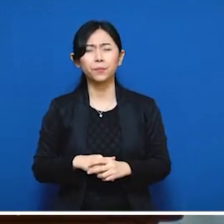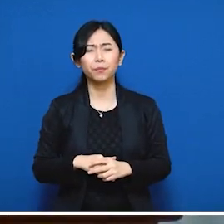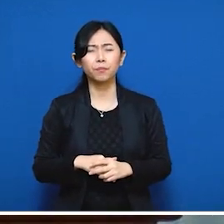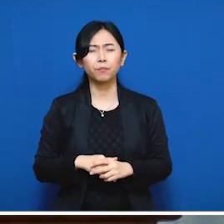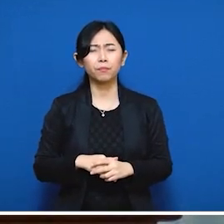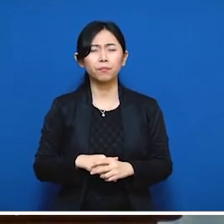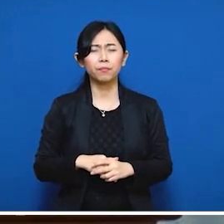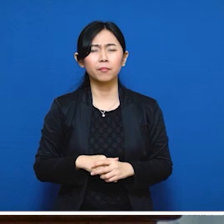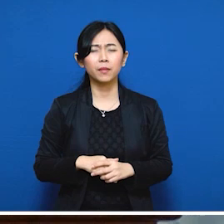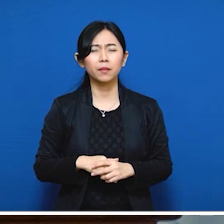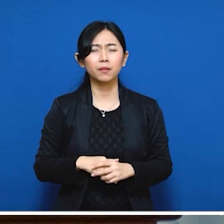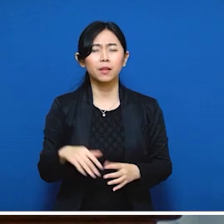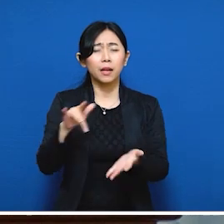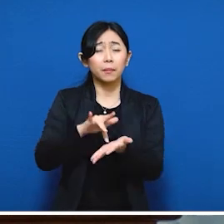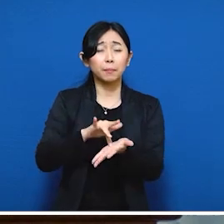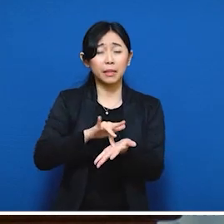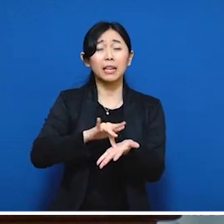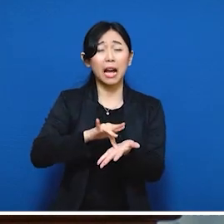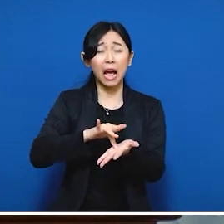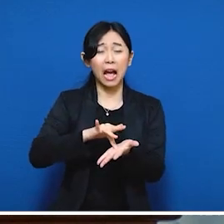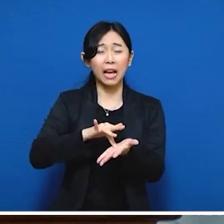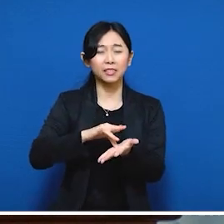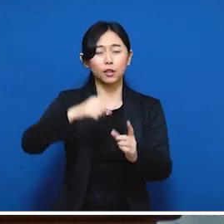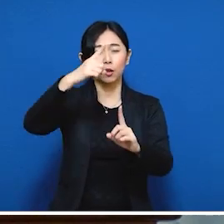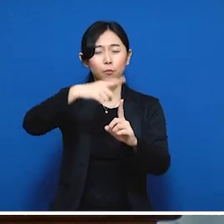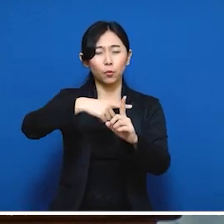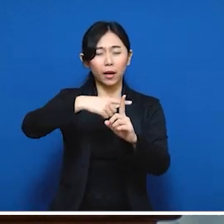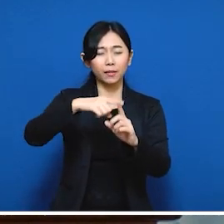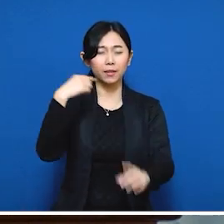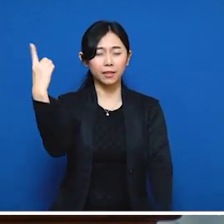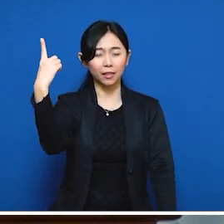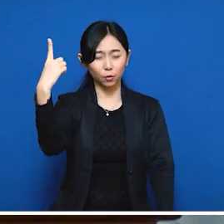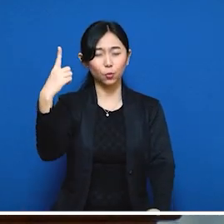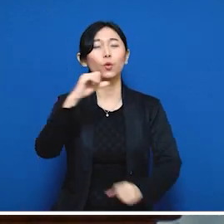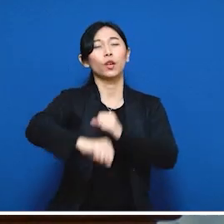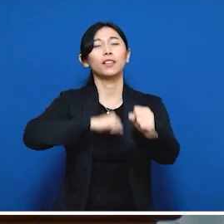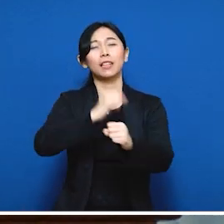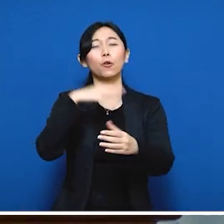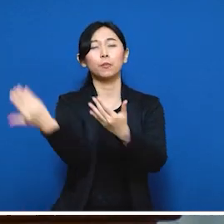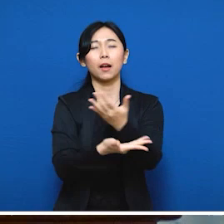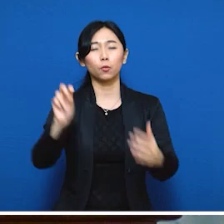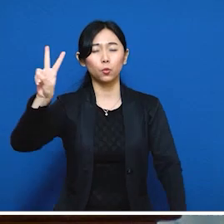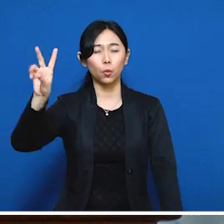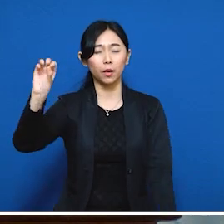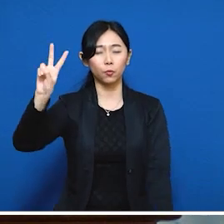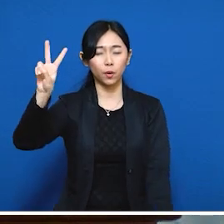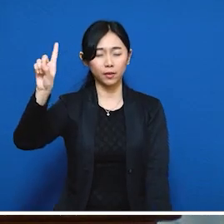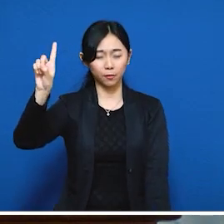di pertengahan bulan Januari pada tahun baru 2021